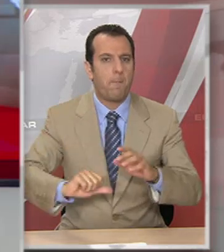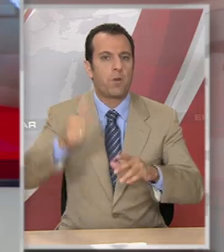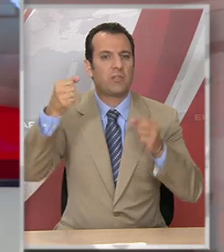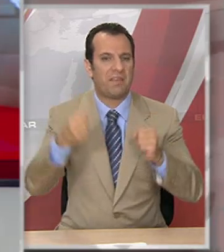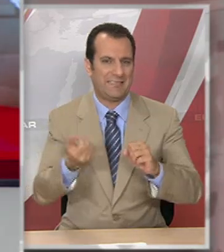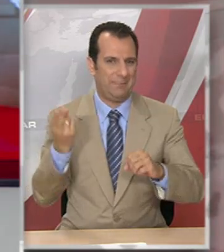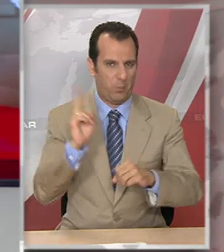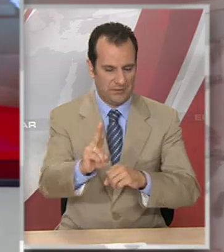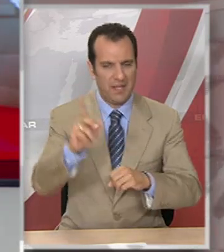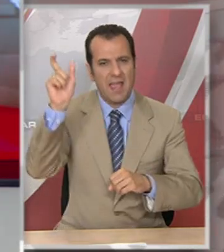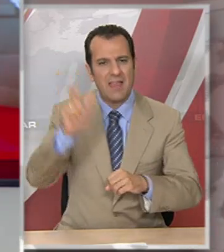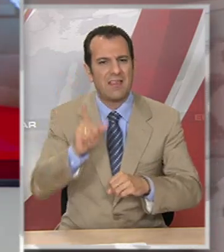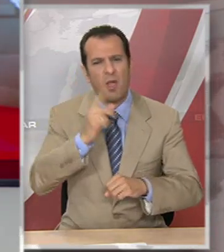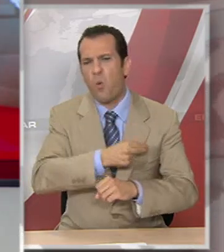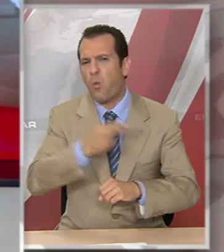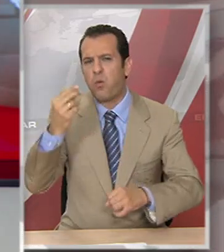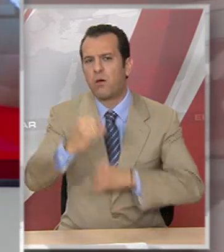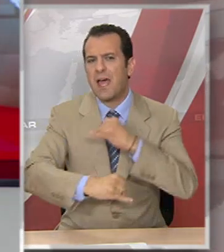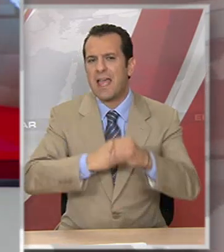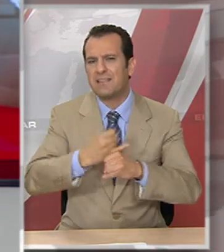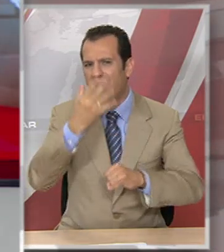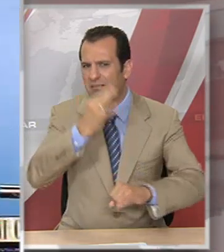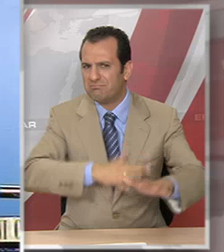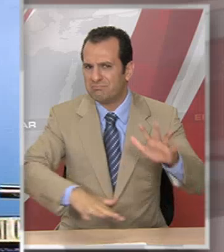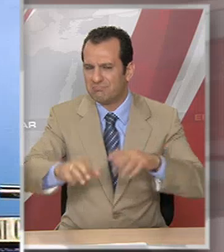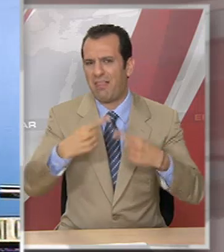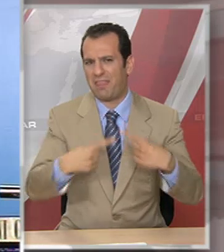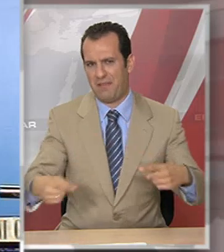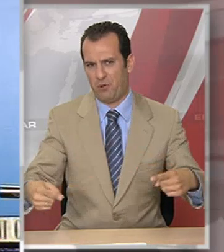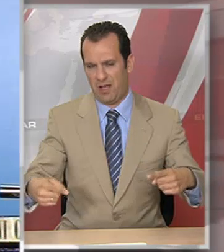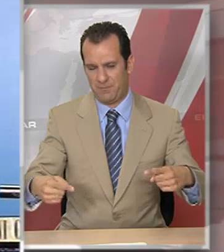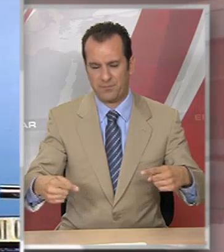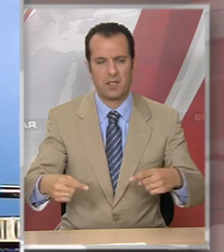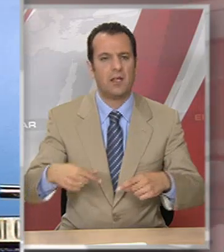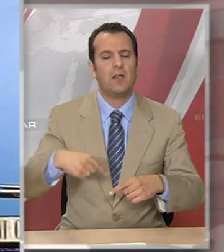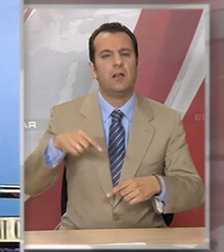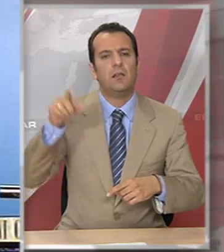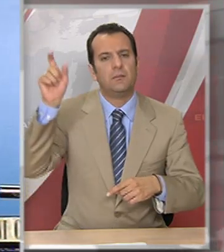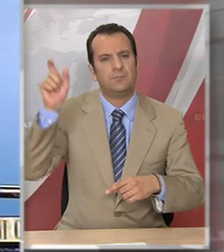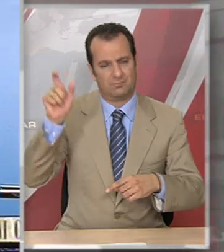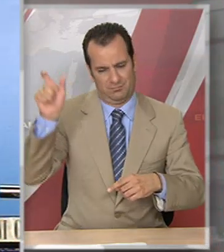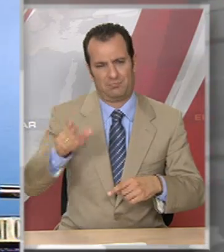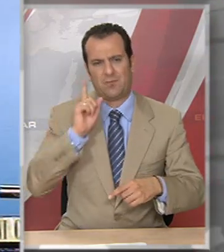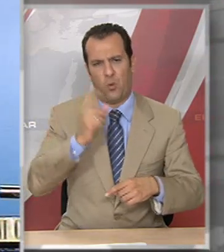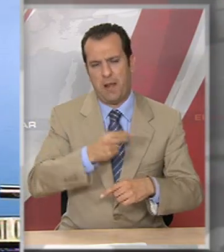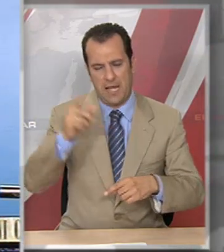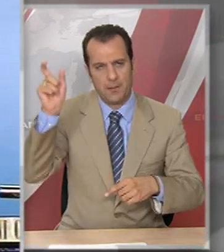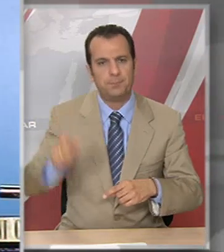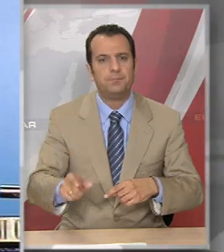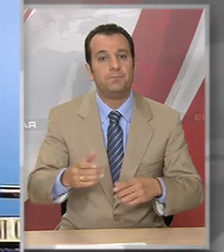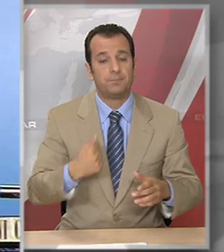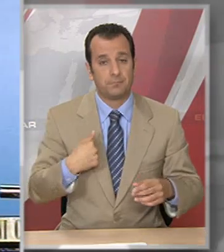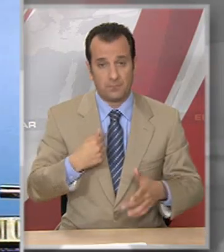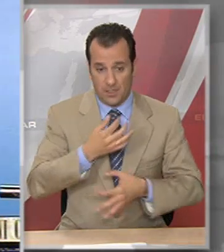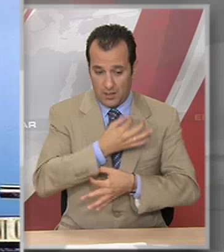της ιστοσελίδας της κατά της διαφθοράς. Θέλω να ευχαριστώ ιδιαίτερα όλη την κοινοβουλευτική ομάδα των ανεξάρτητων